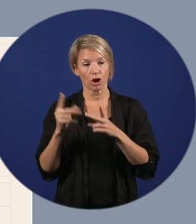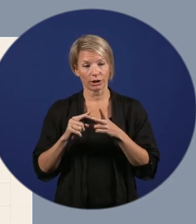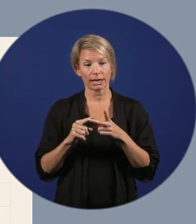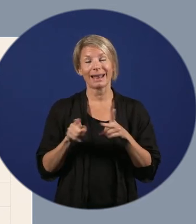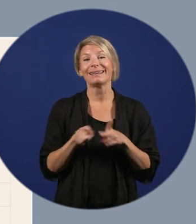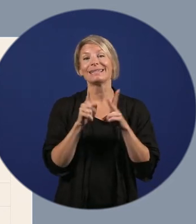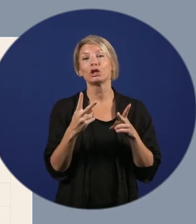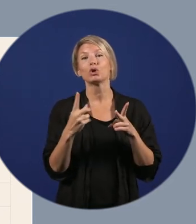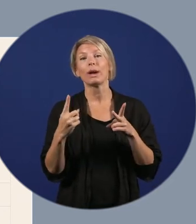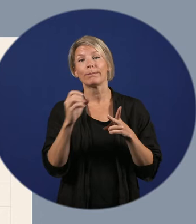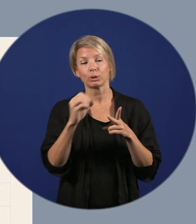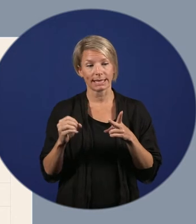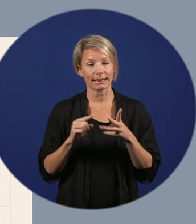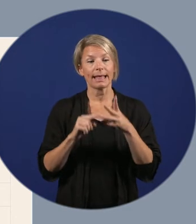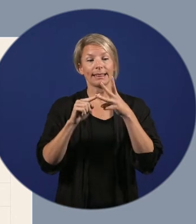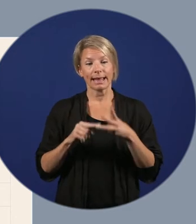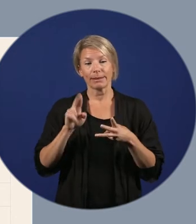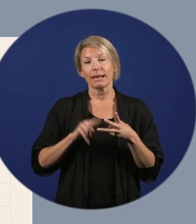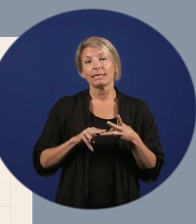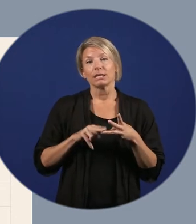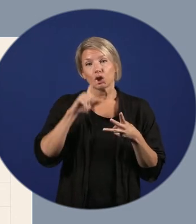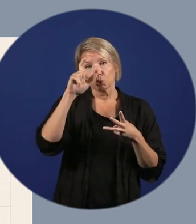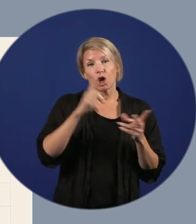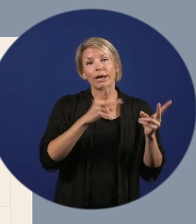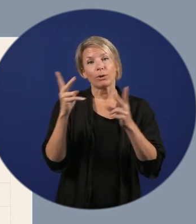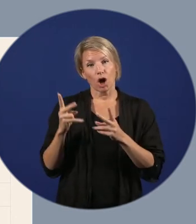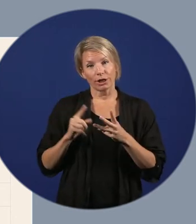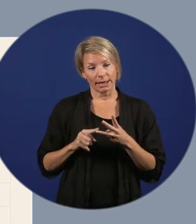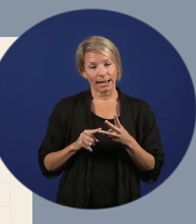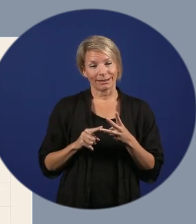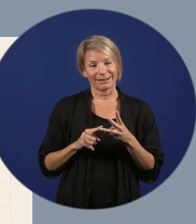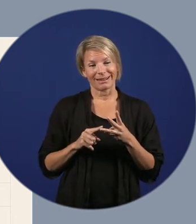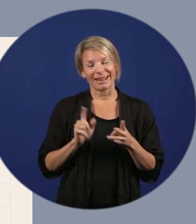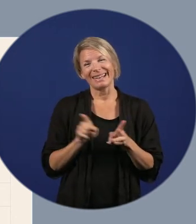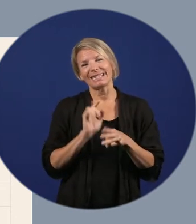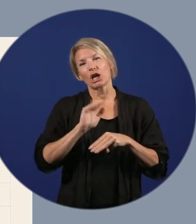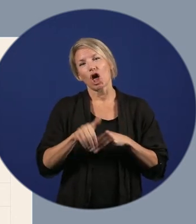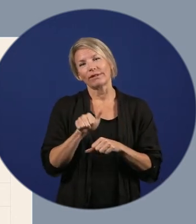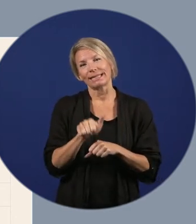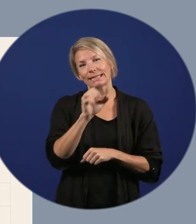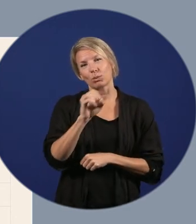med nästan 21% och på tredje plats Socialdemokraterna med strax över 16%.